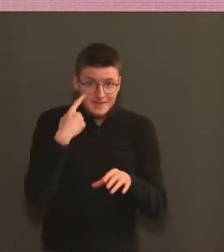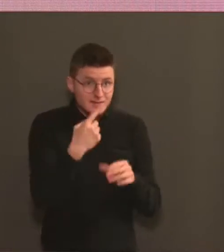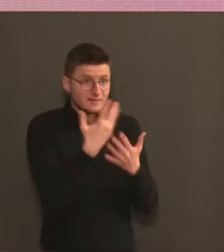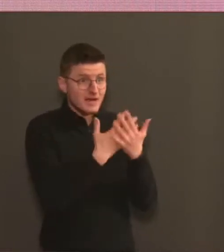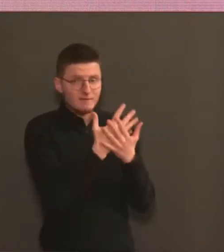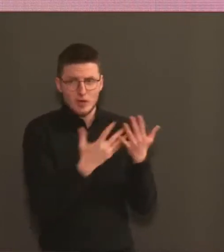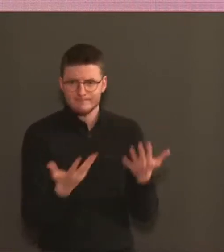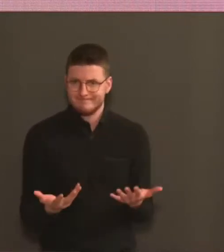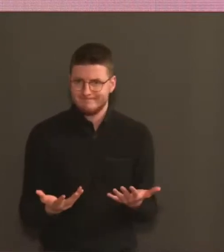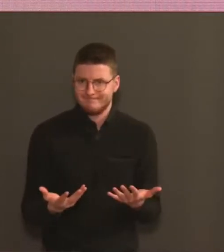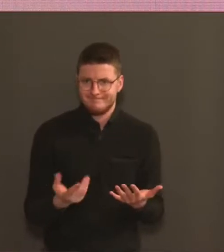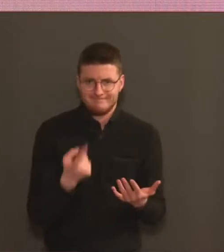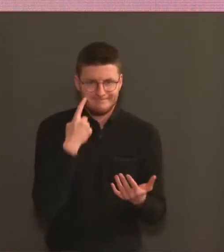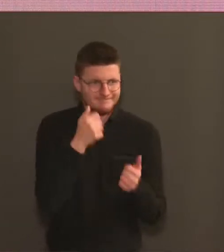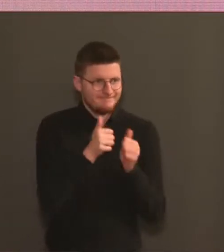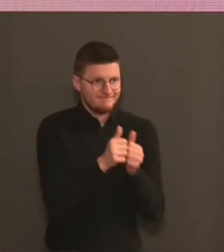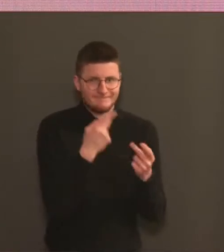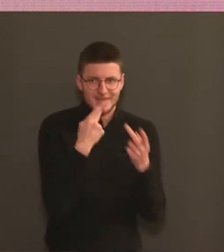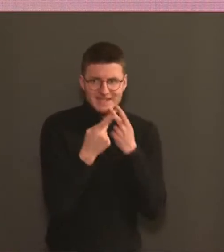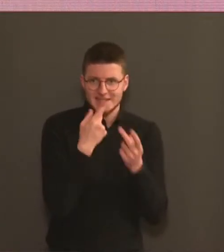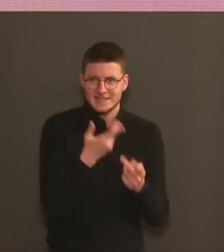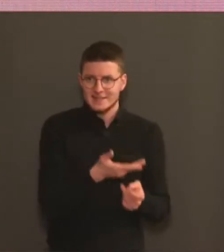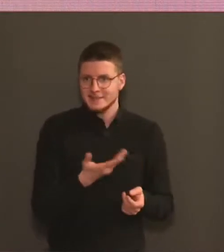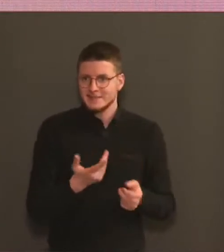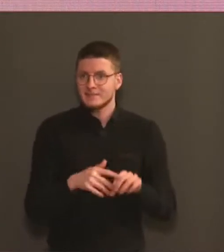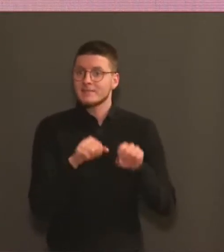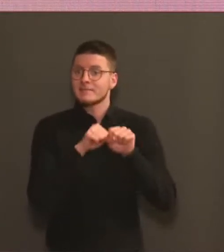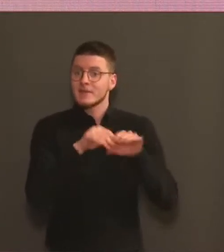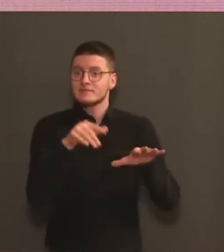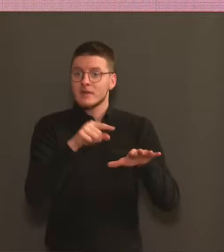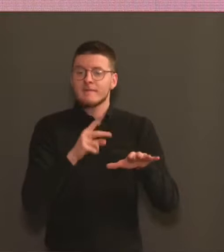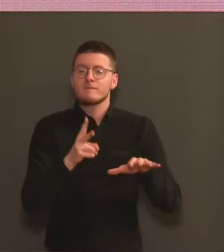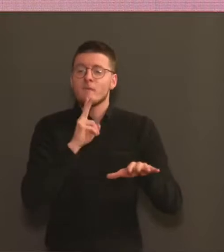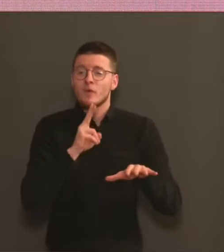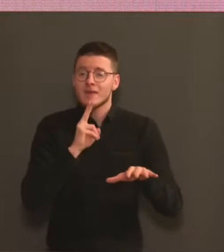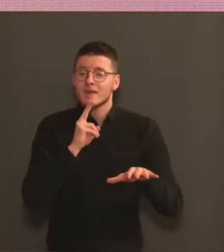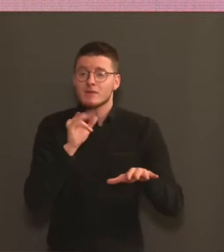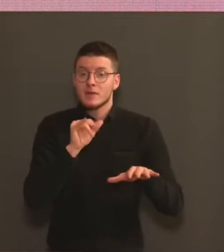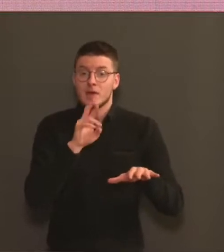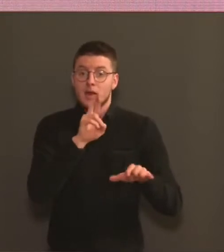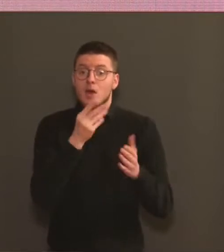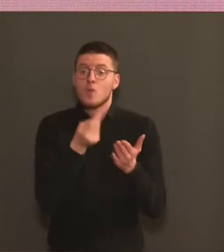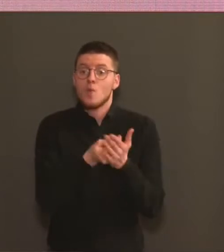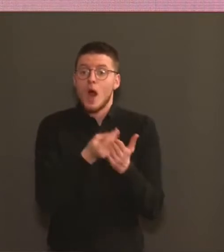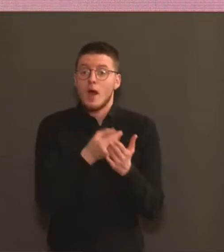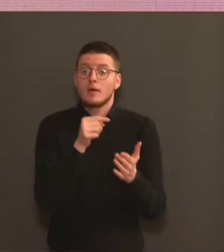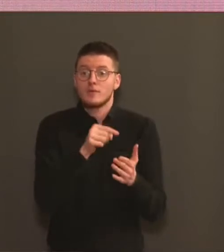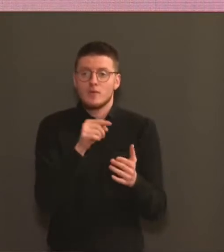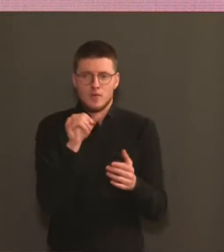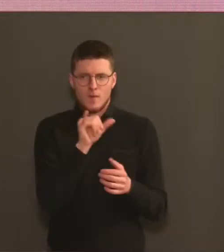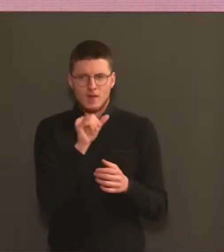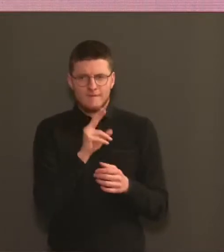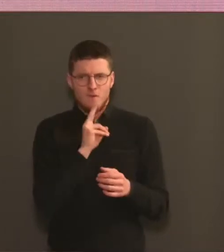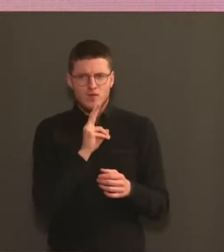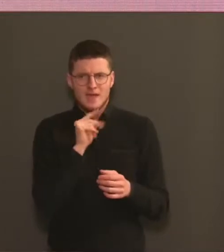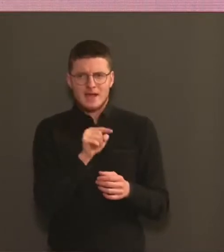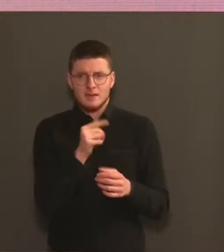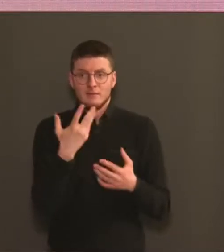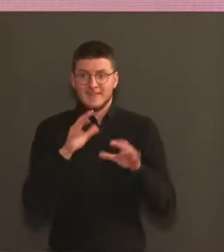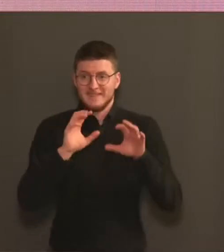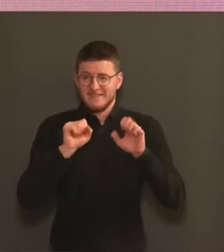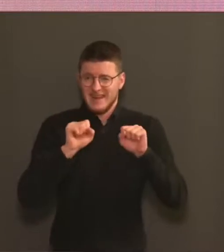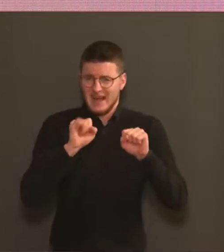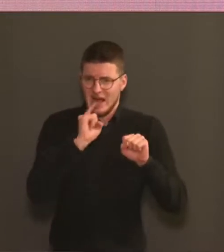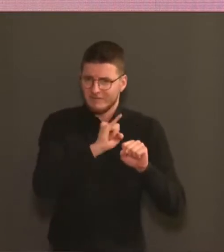Een voordeel van de R-waarde voor besmettingen is wel dat er een grotere granulariteit op zit. Omdat het om heel veel data gaat,